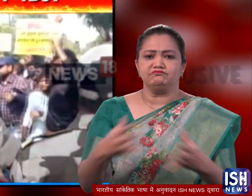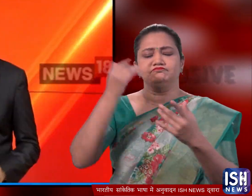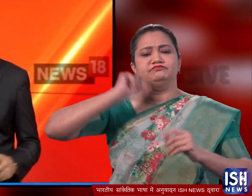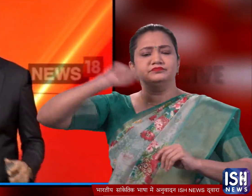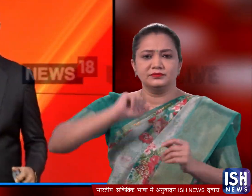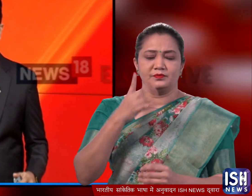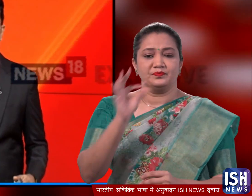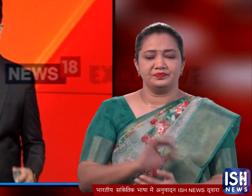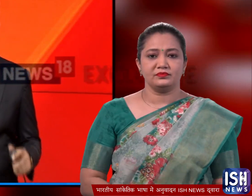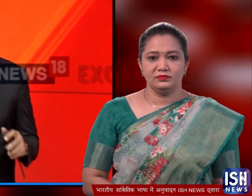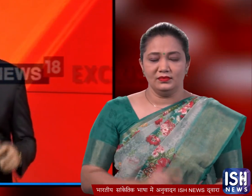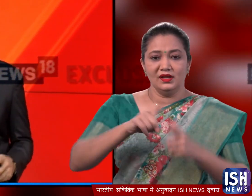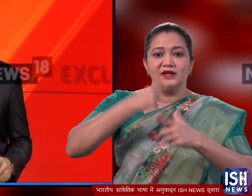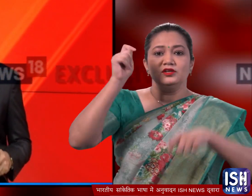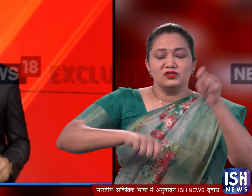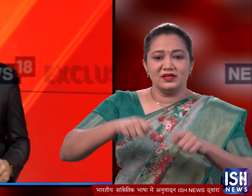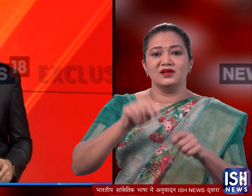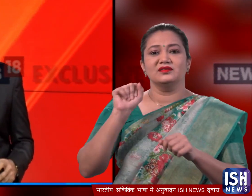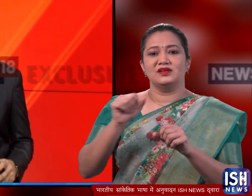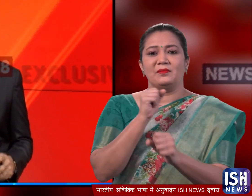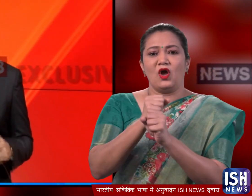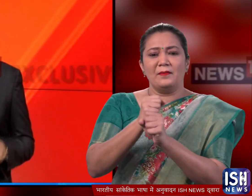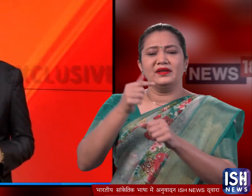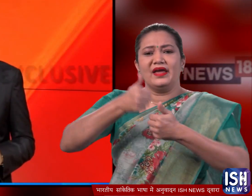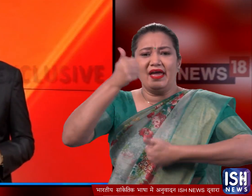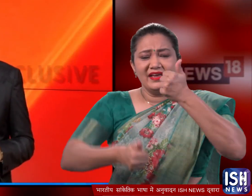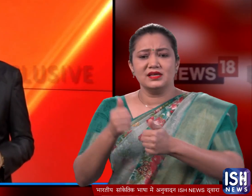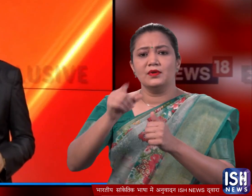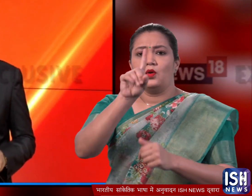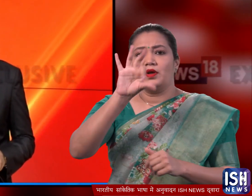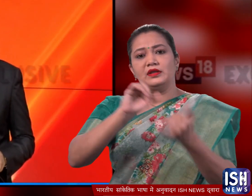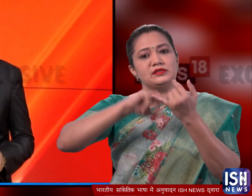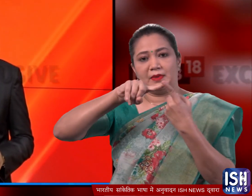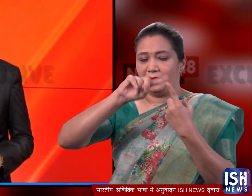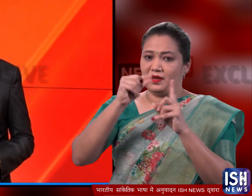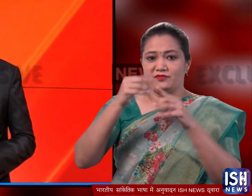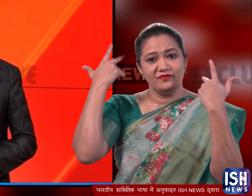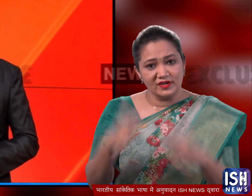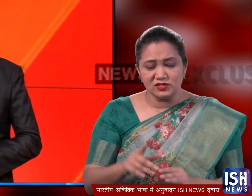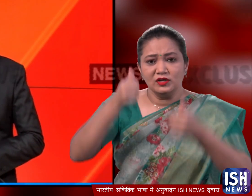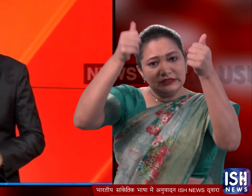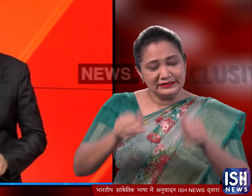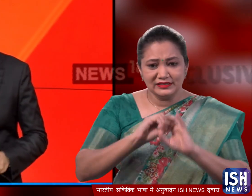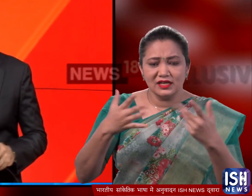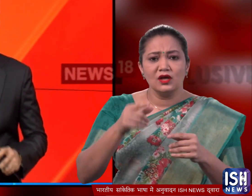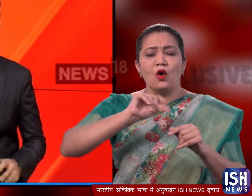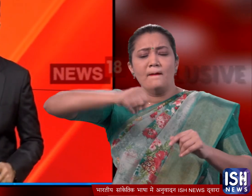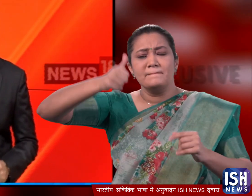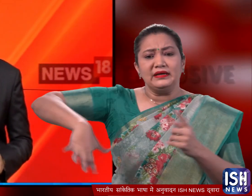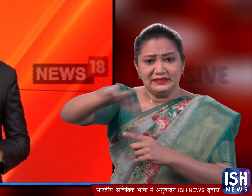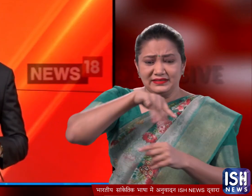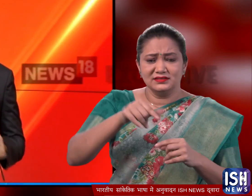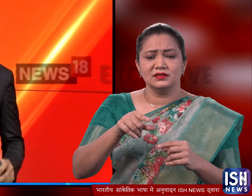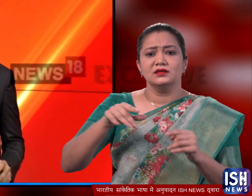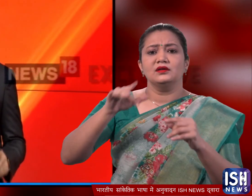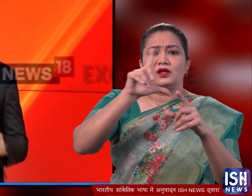हो गया। सौभाग्य की बात यह कि झारखंड में लोक सेवा आयोग की प्रारंभिक परीक्षा 19 सितंबर को हुई थी, जिसके नतीजे आते ही आरोप लगा कि पास होने वालों